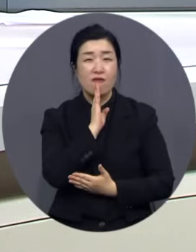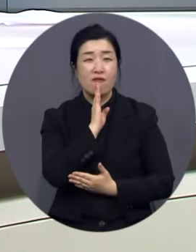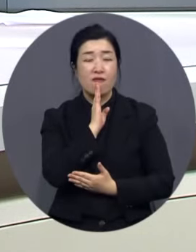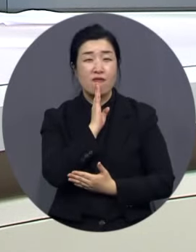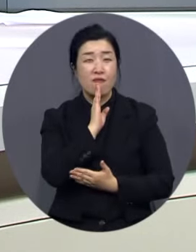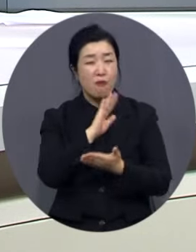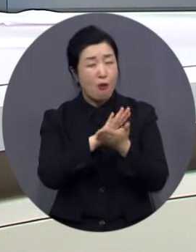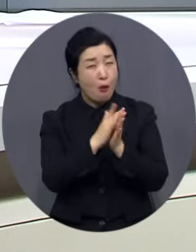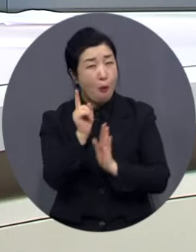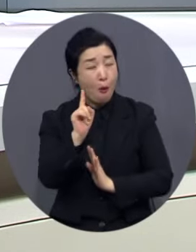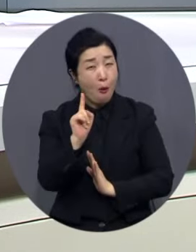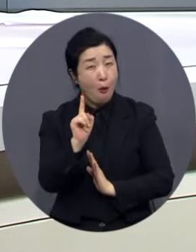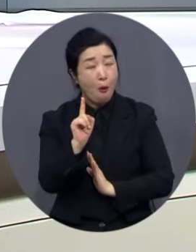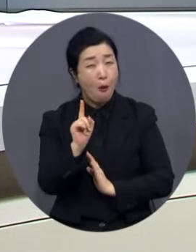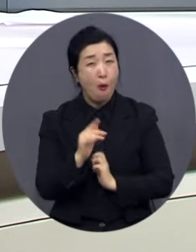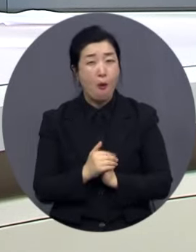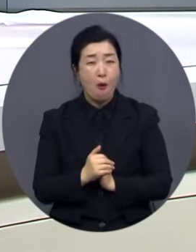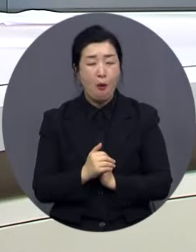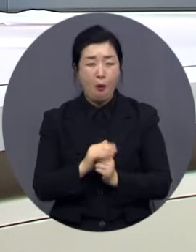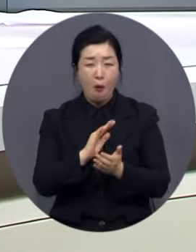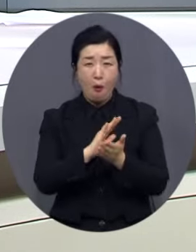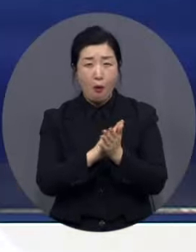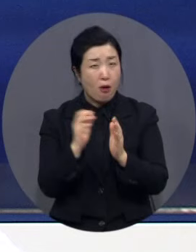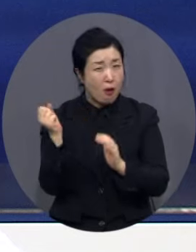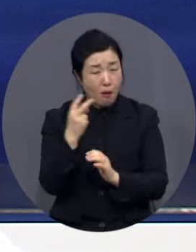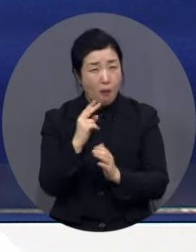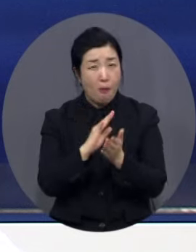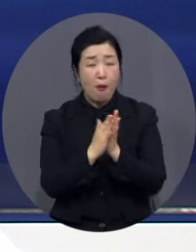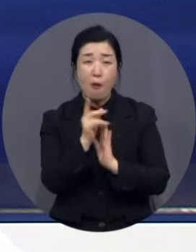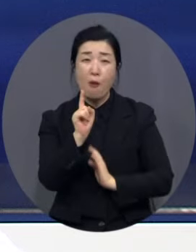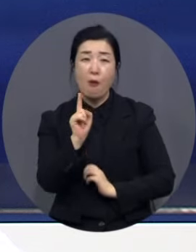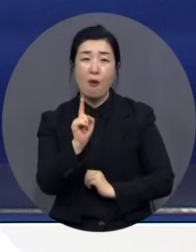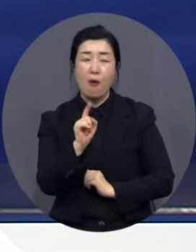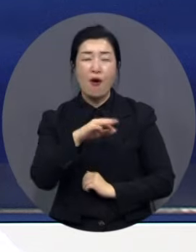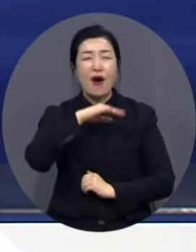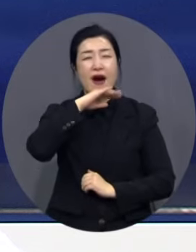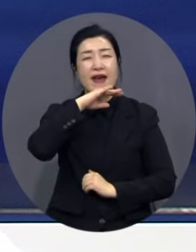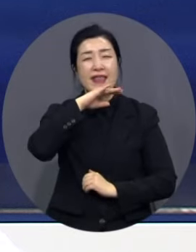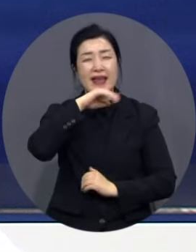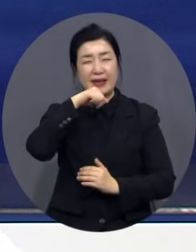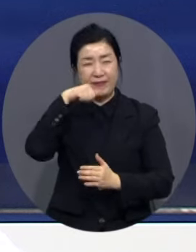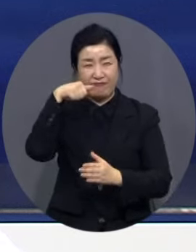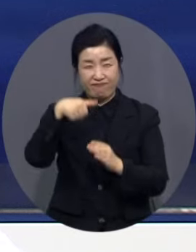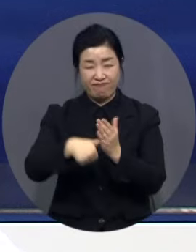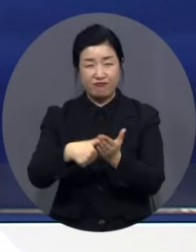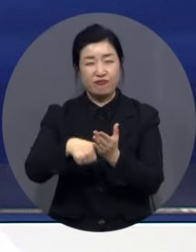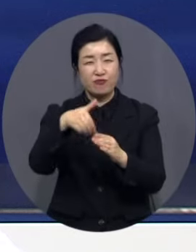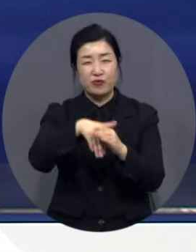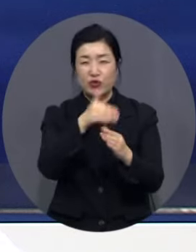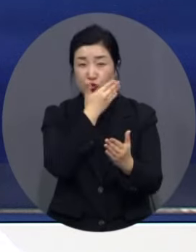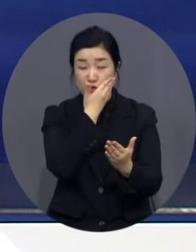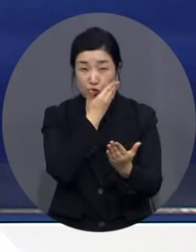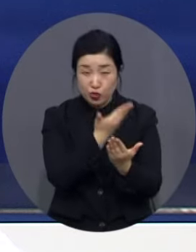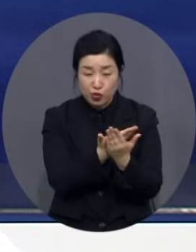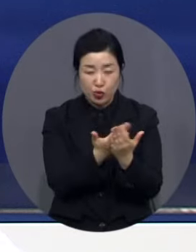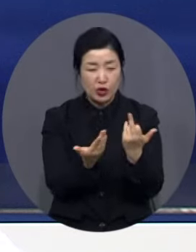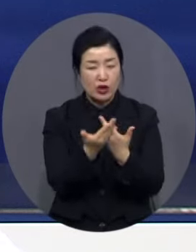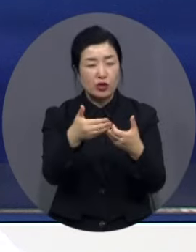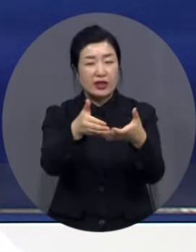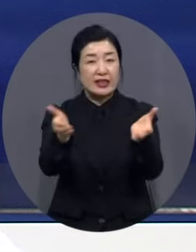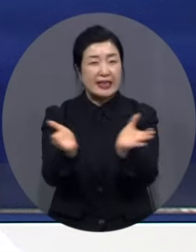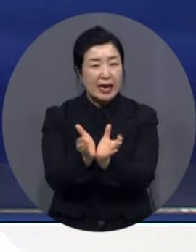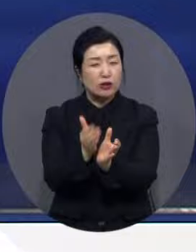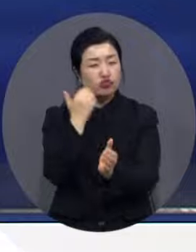있을까요네 중요한 변수 중에 하나로 볼 수 있는게 연령별 투표율 있니다 예 아 제주지역 정당 지지도